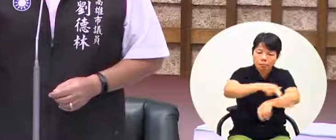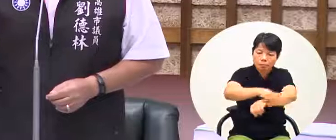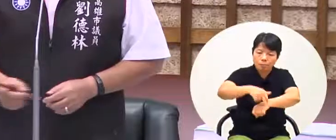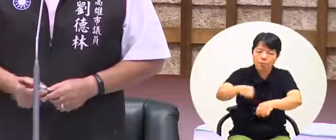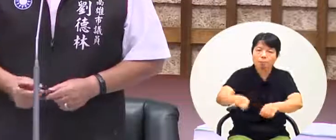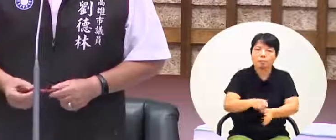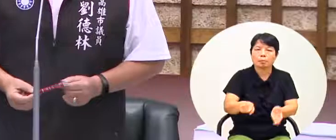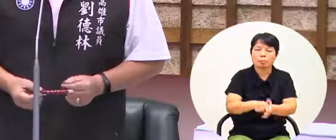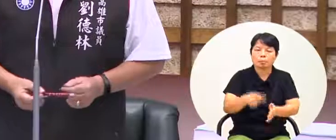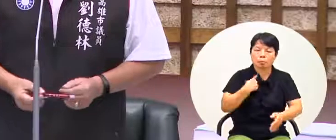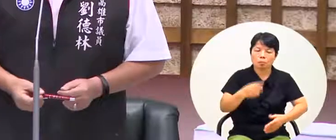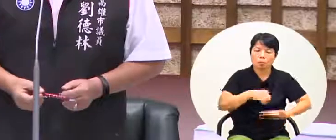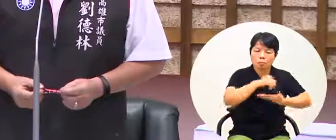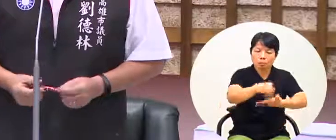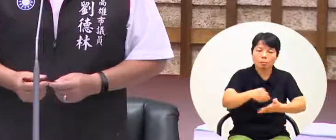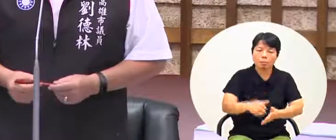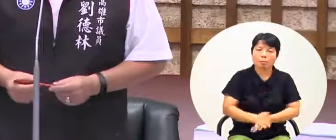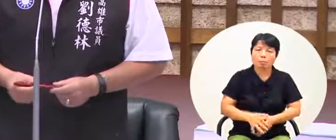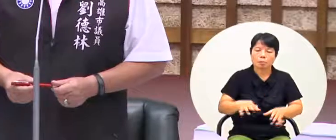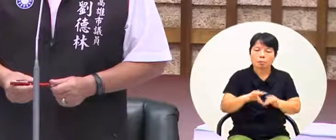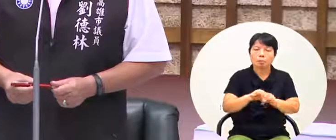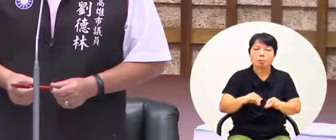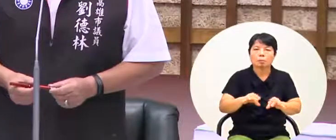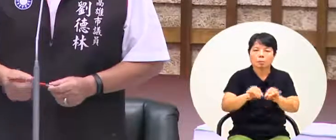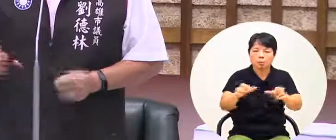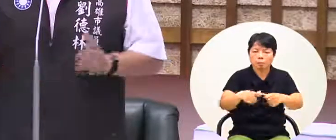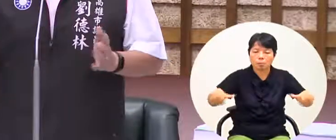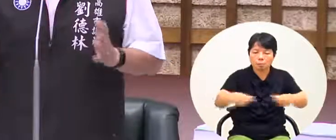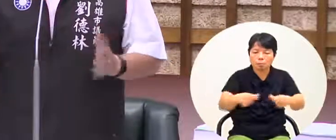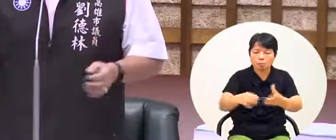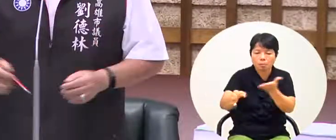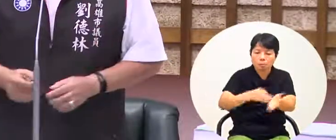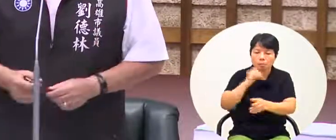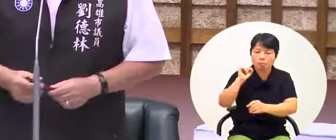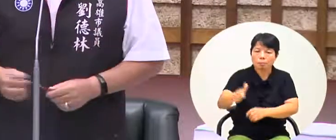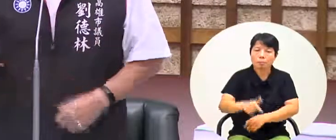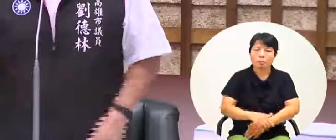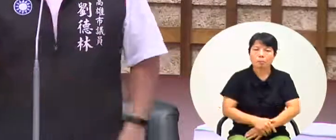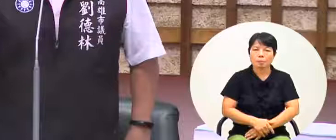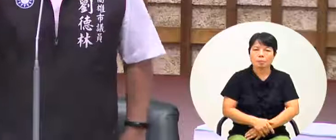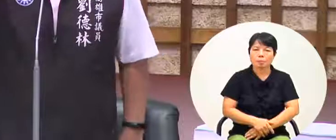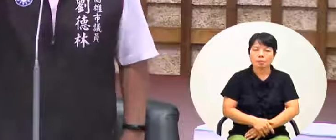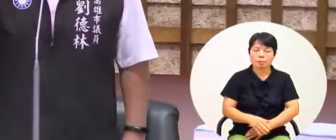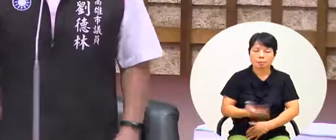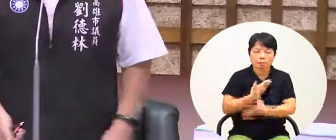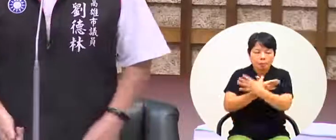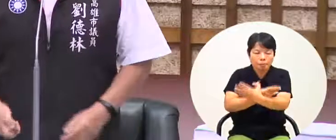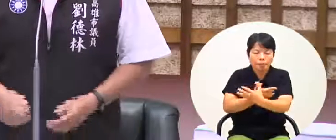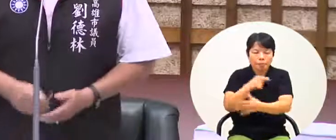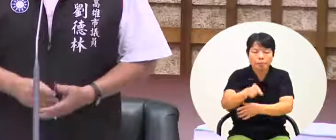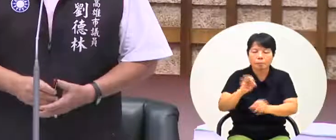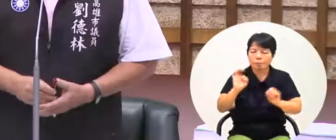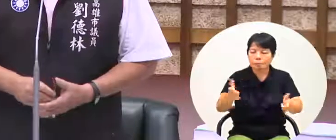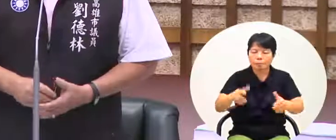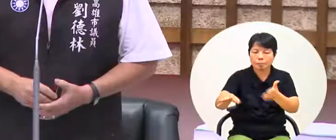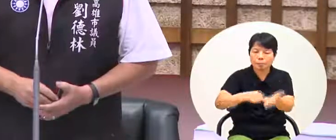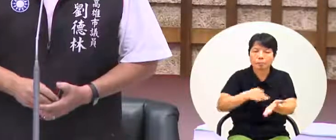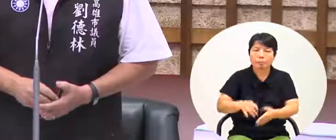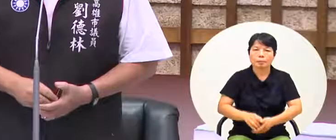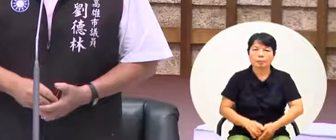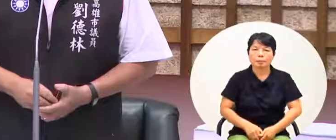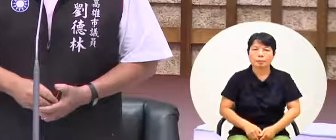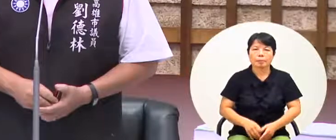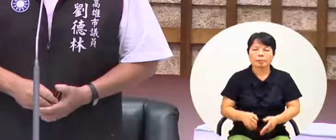是用卖的，容积率是奖励的，不应该是用卖的。当你用卖